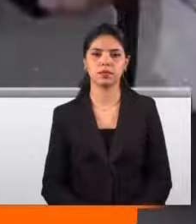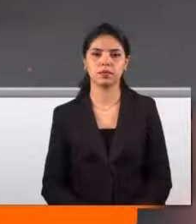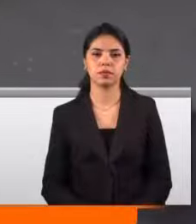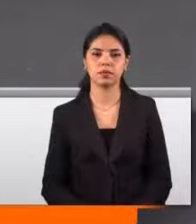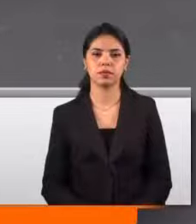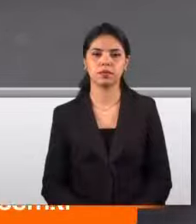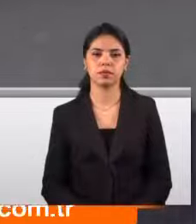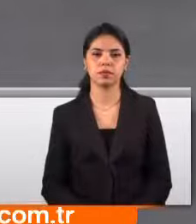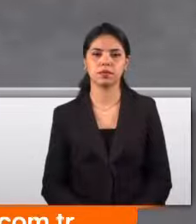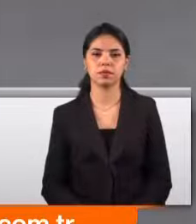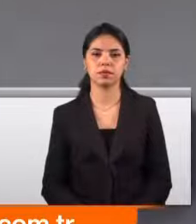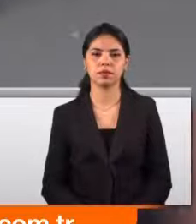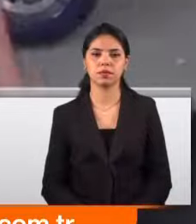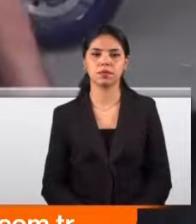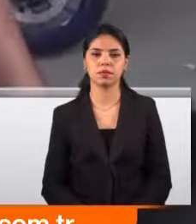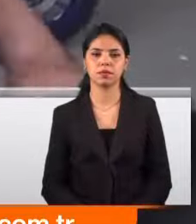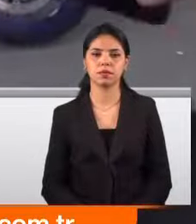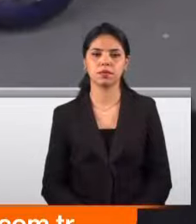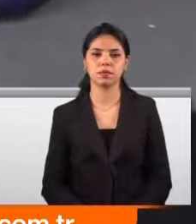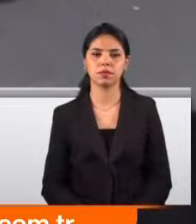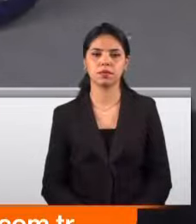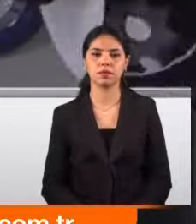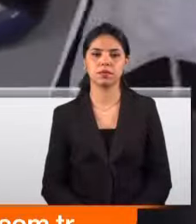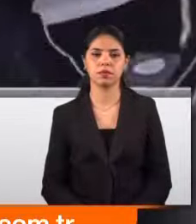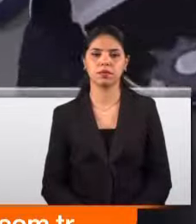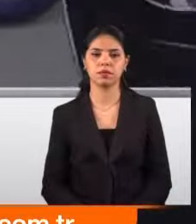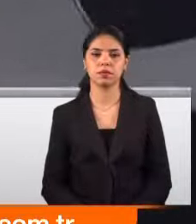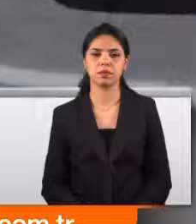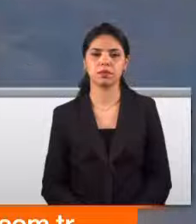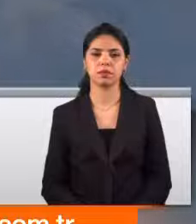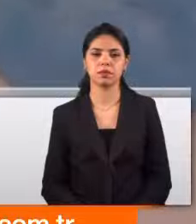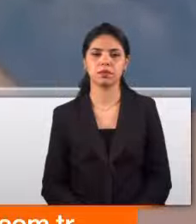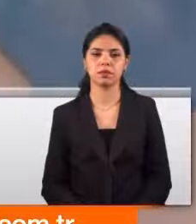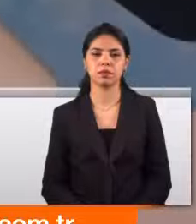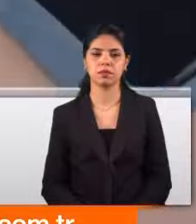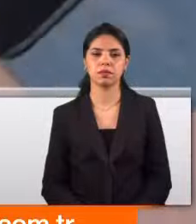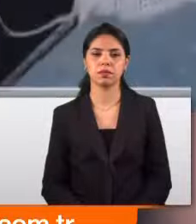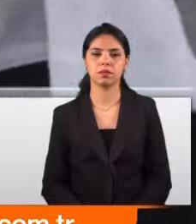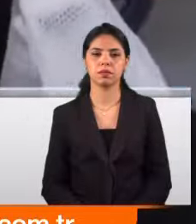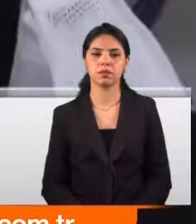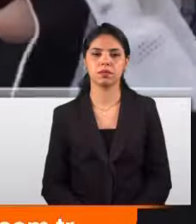Niye sağdan geliyor? Abi paketim var. Ondan değil. Evet haklı. Araçtan evet. Sağdan gitme.